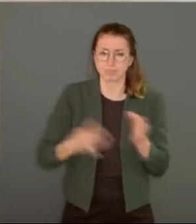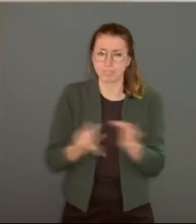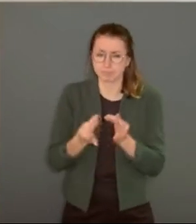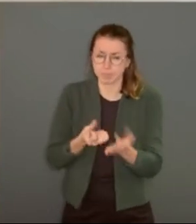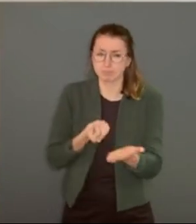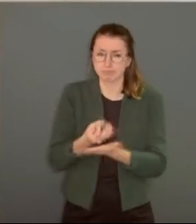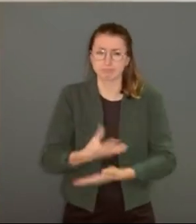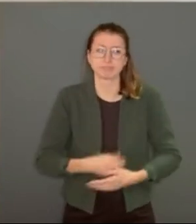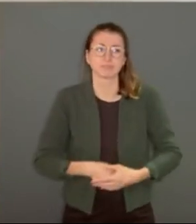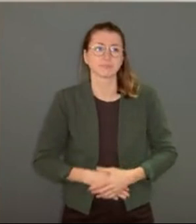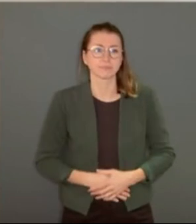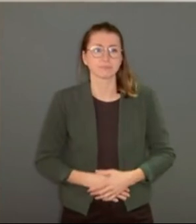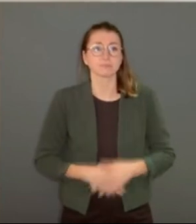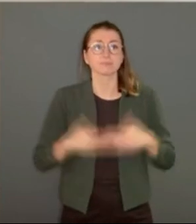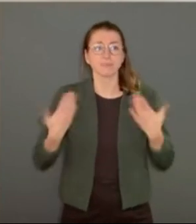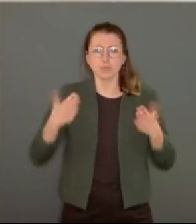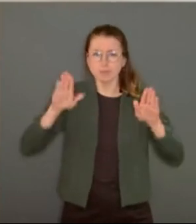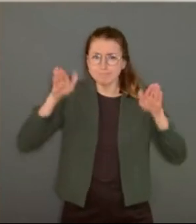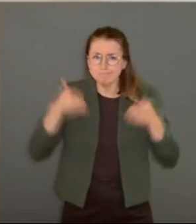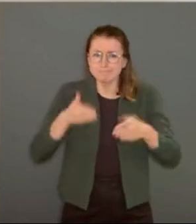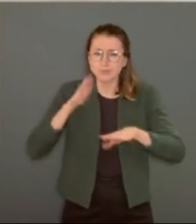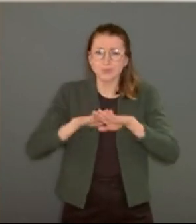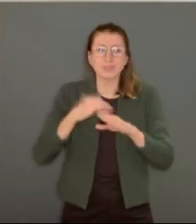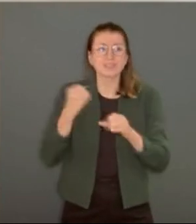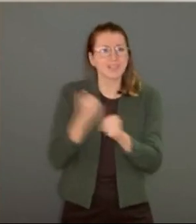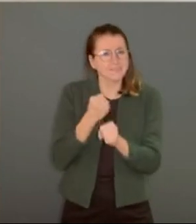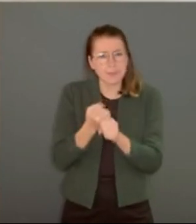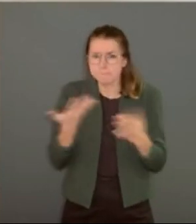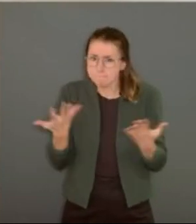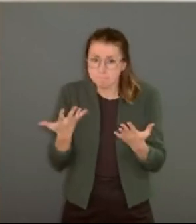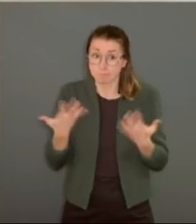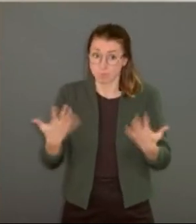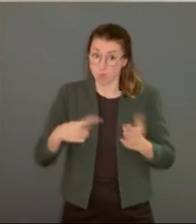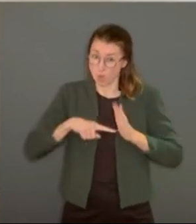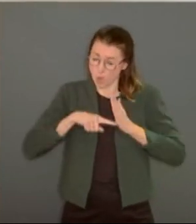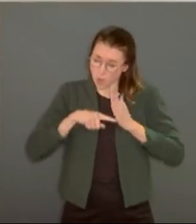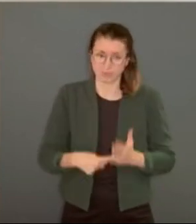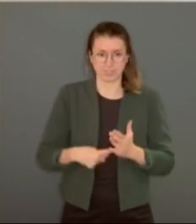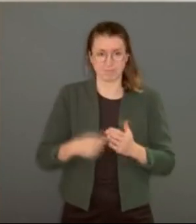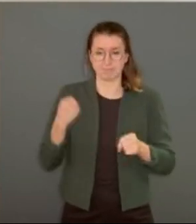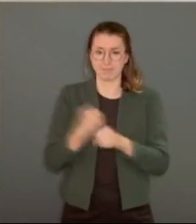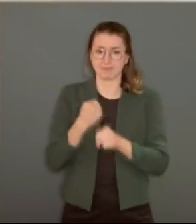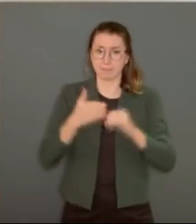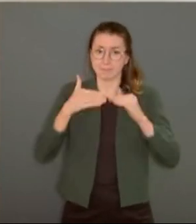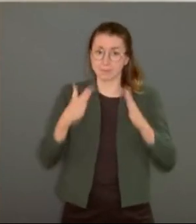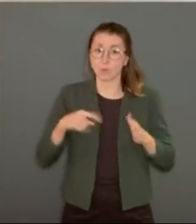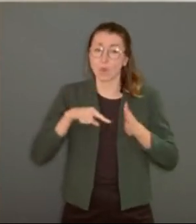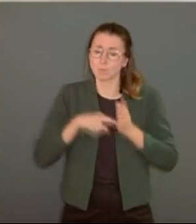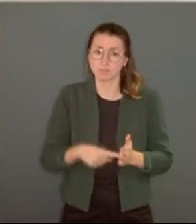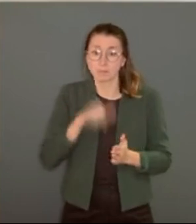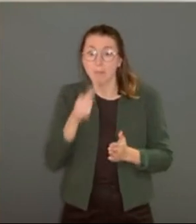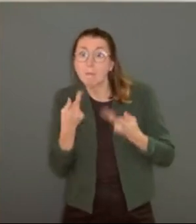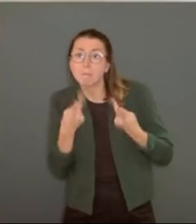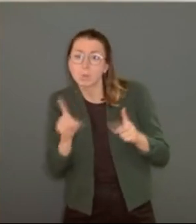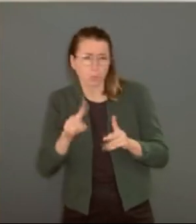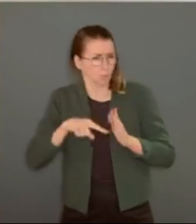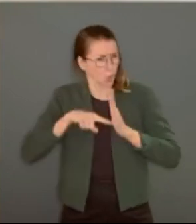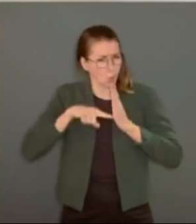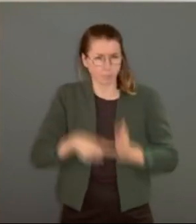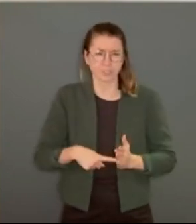travail, le télétravail est rendu obligatoire. S'il n'est pas possible, le port du masque et la